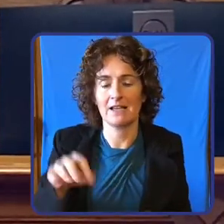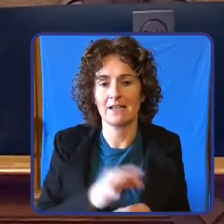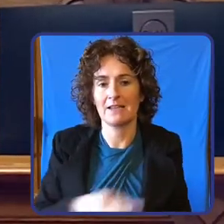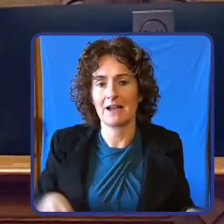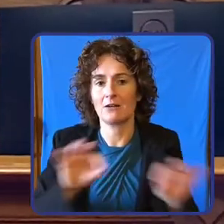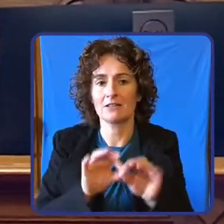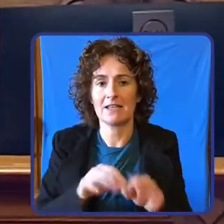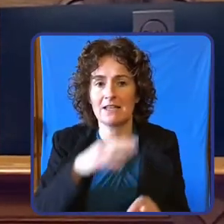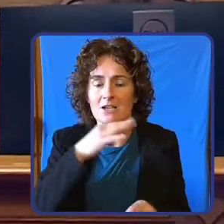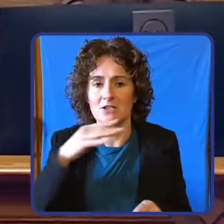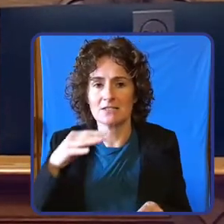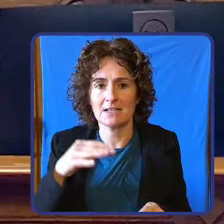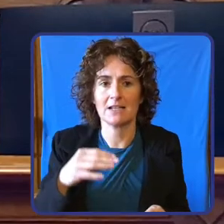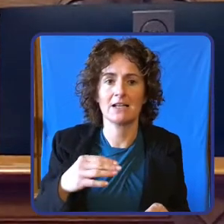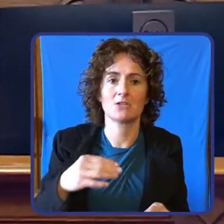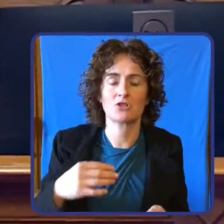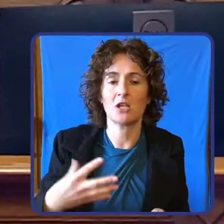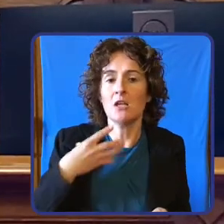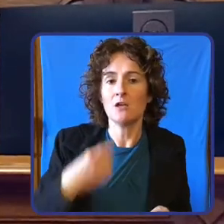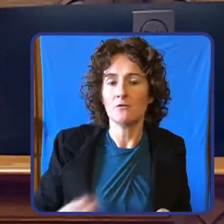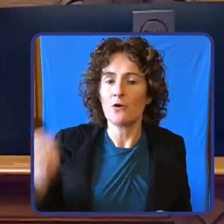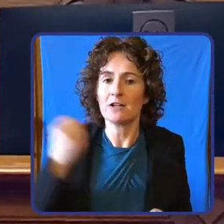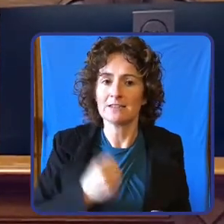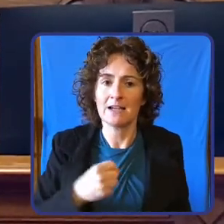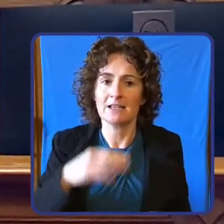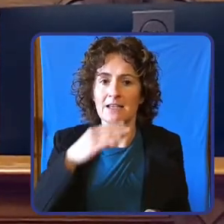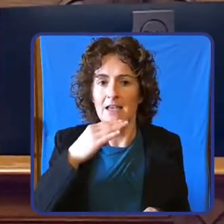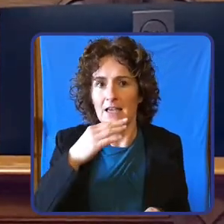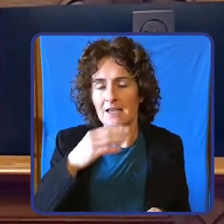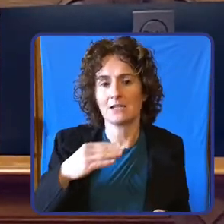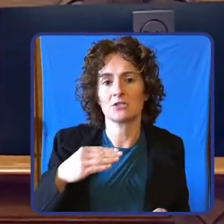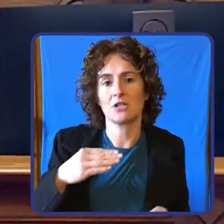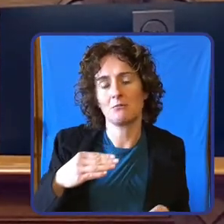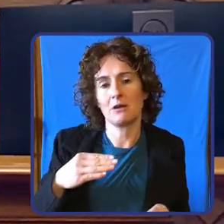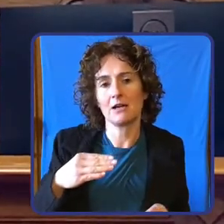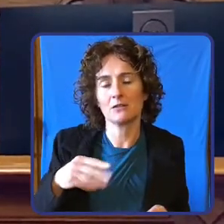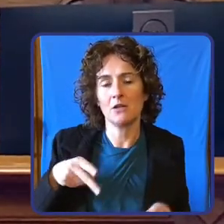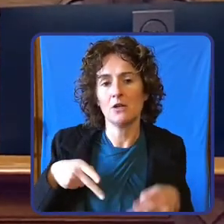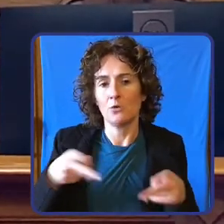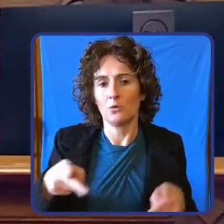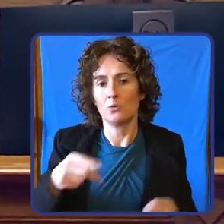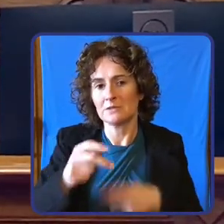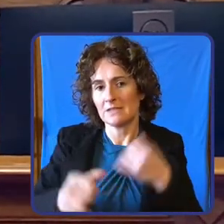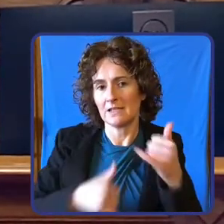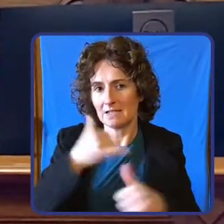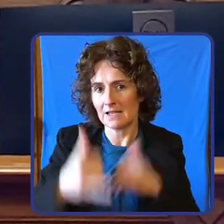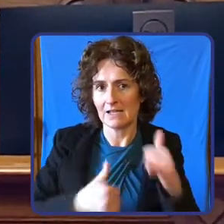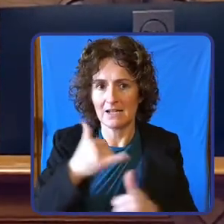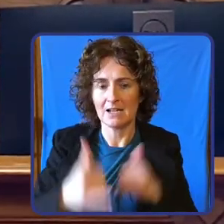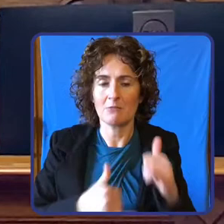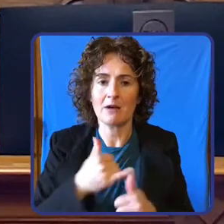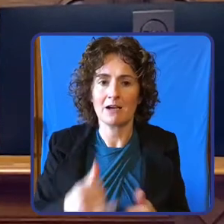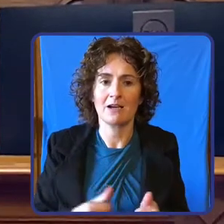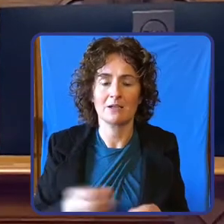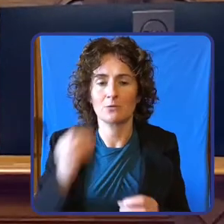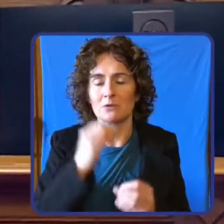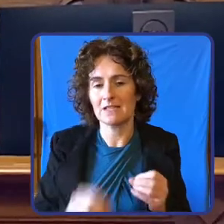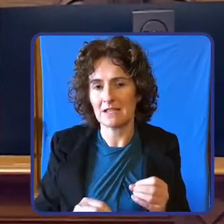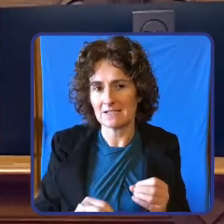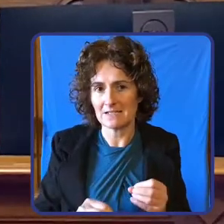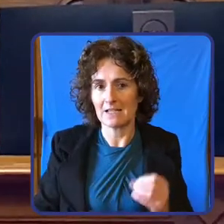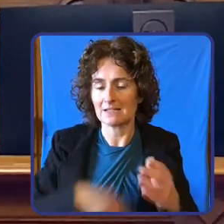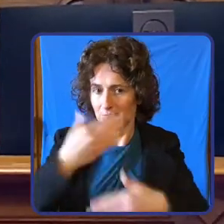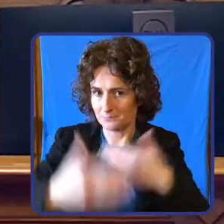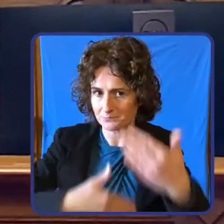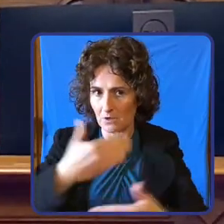kerékpárút, Földeáki kerékpárút, Erzsébeti kerékpárút és nagyon sok eleme emiatt halad, tehát ott valóban a kisajátítások is